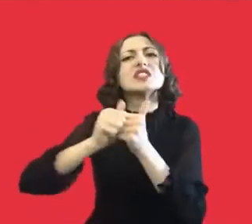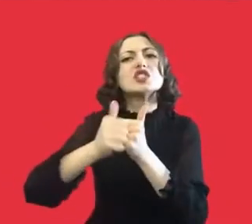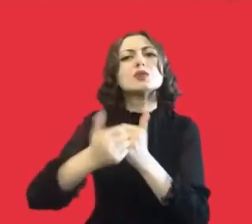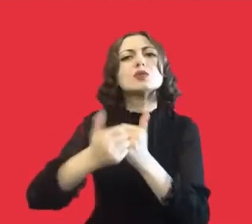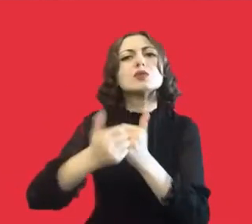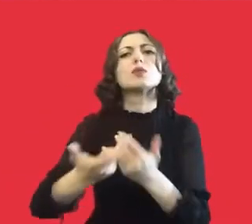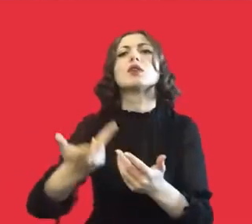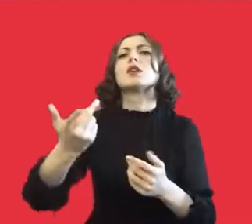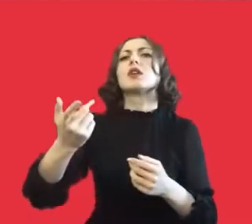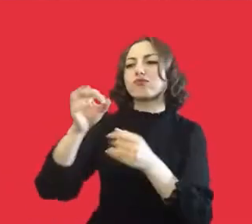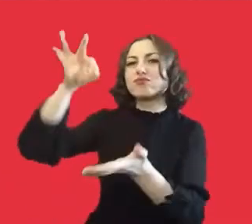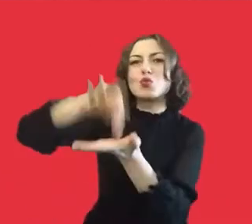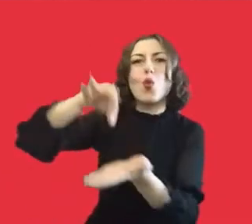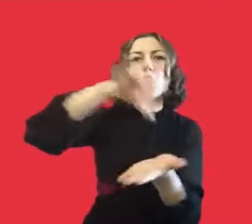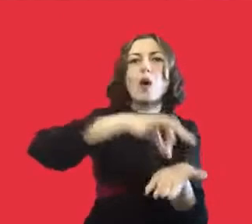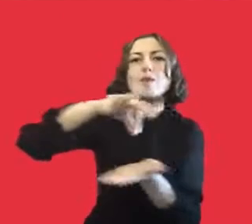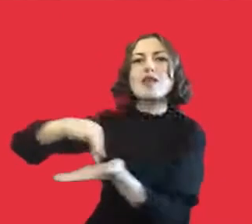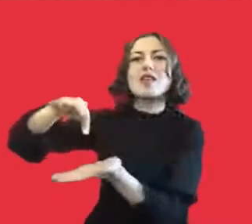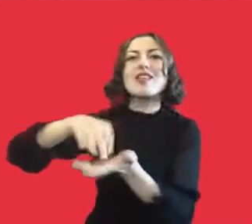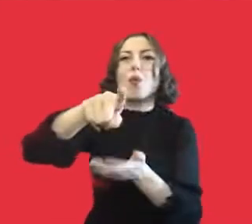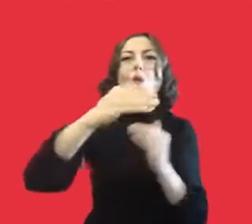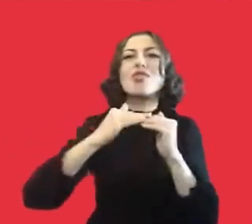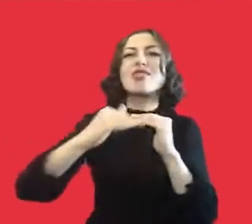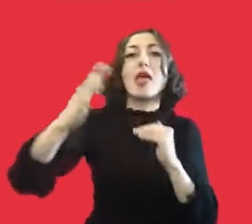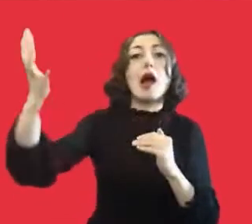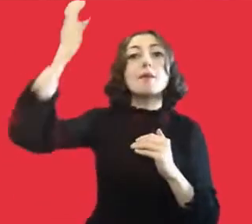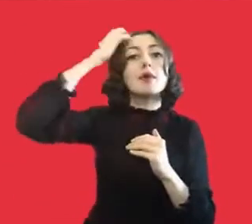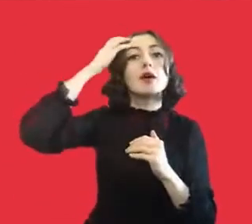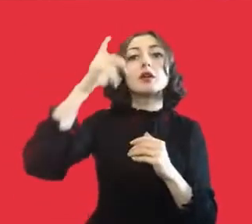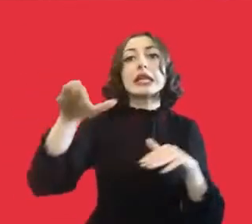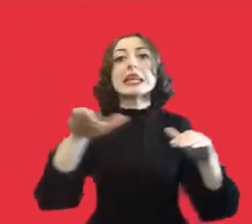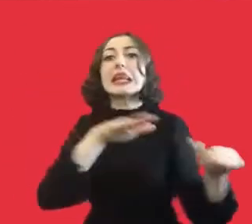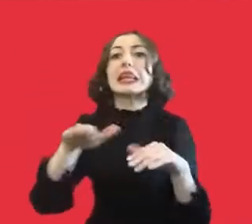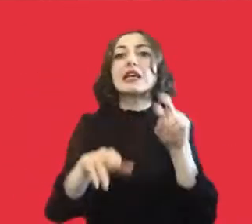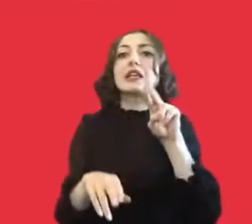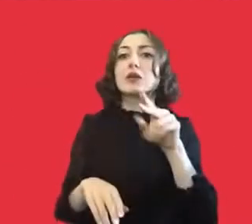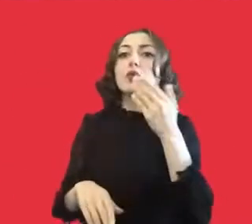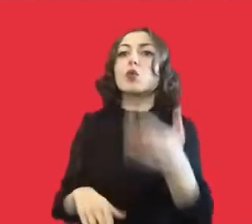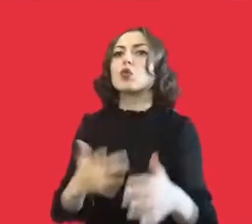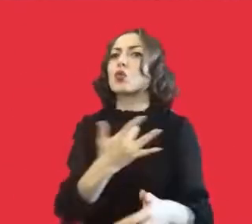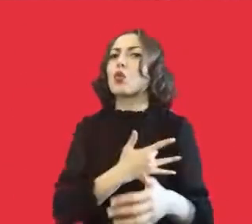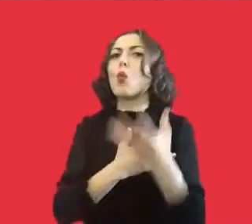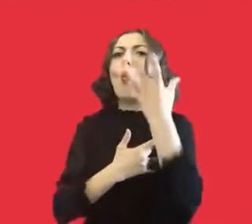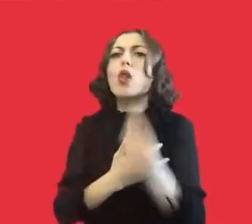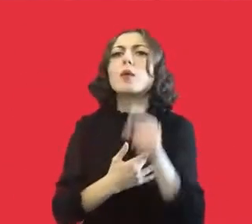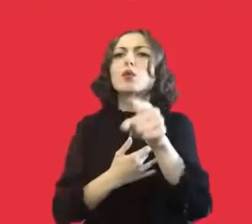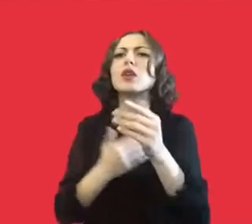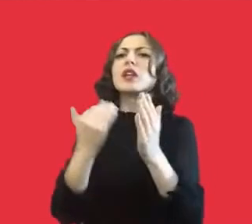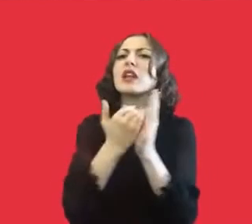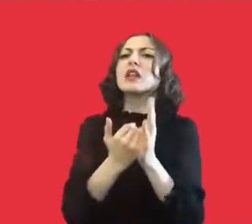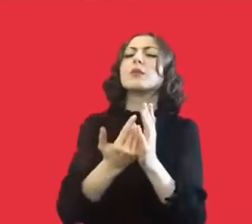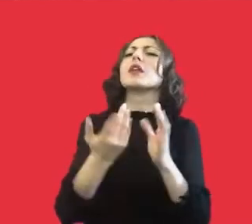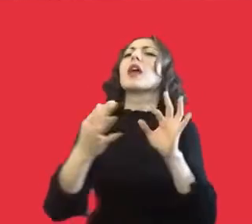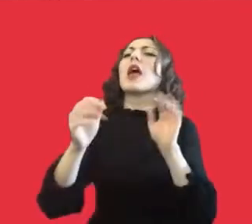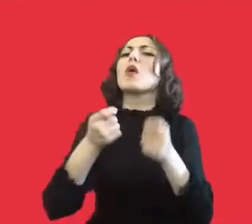bu hareketin temel değerleri, afetle ilgili eğer gönüllü olduysa bu alana yönelik eğitimler, eğitimle ilgili